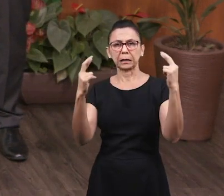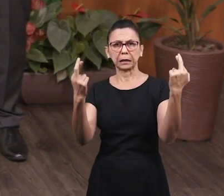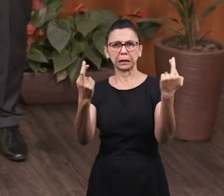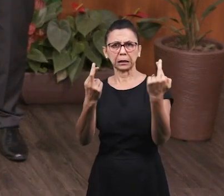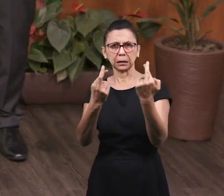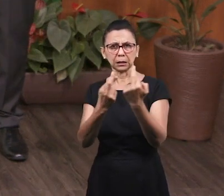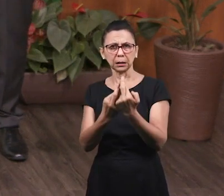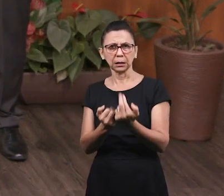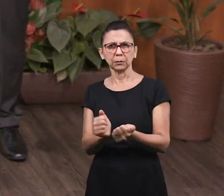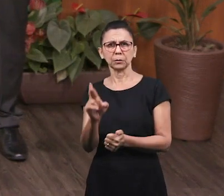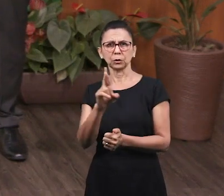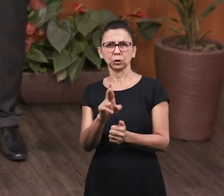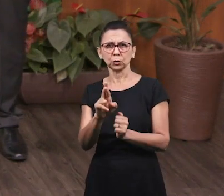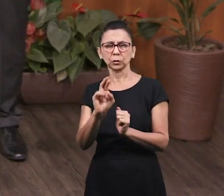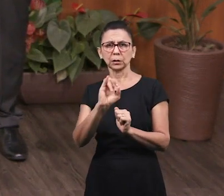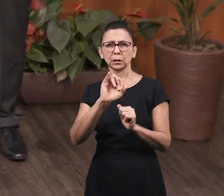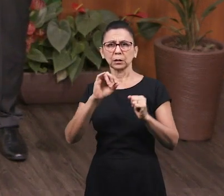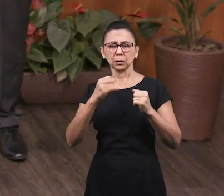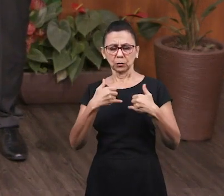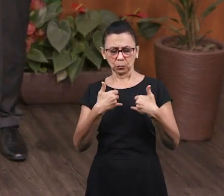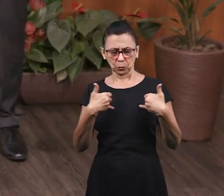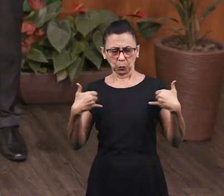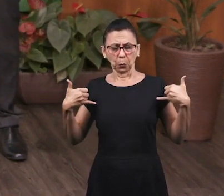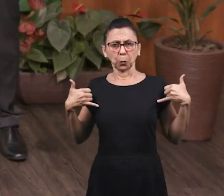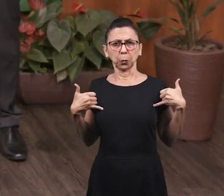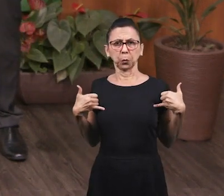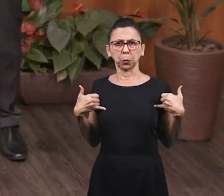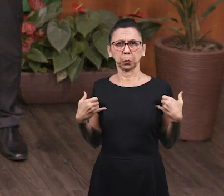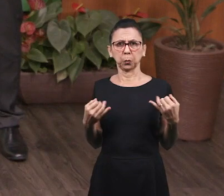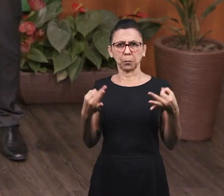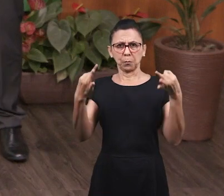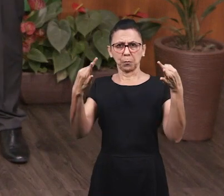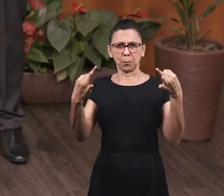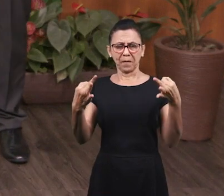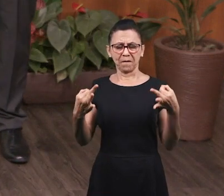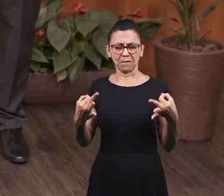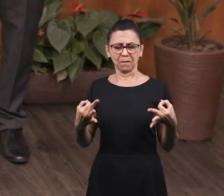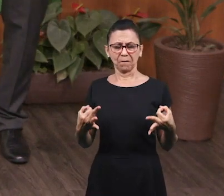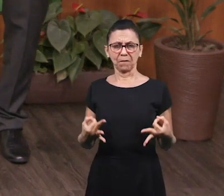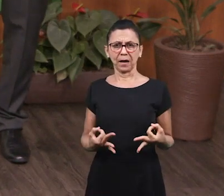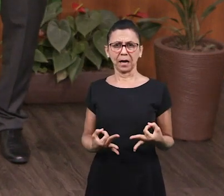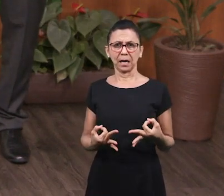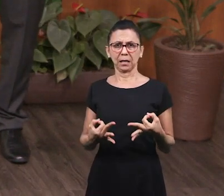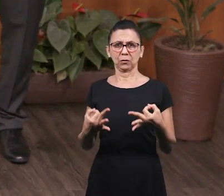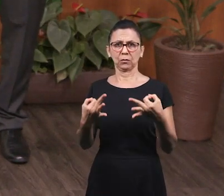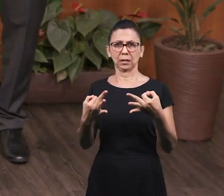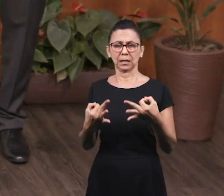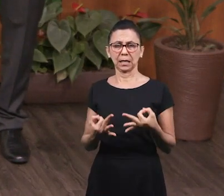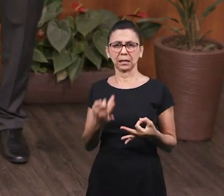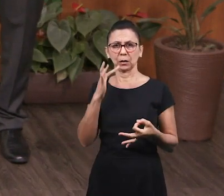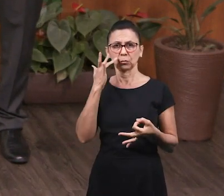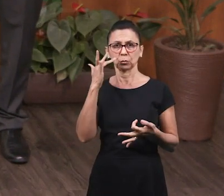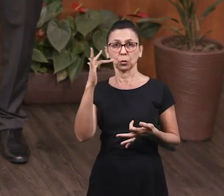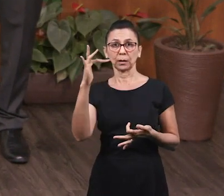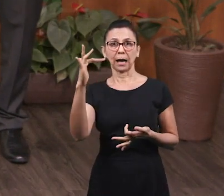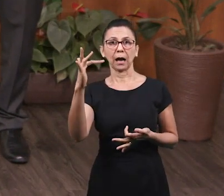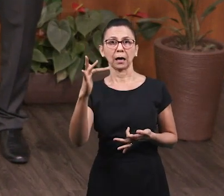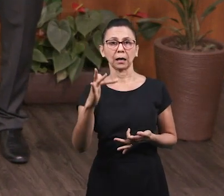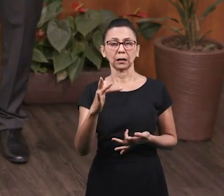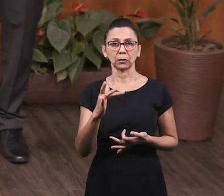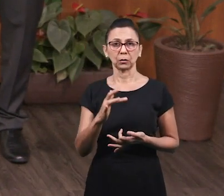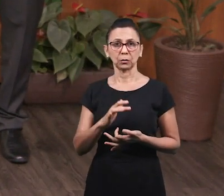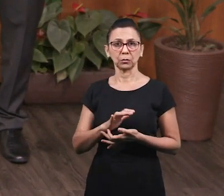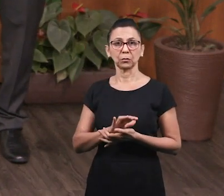devait travailler avec le fin lin rotor, le lin doublé, l'Église fidèle, l'Église